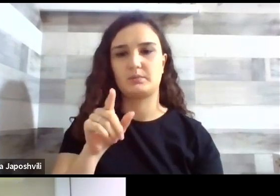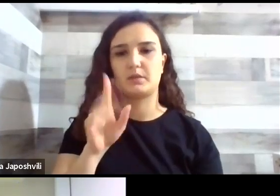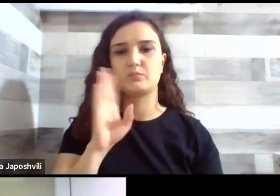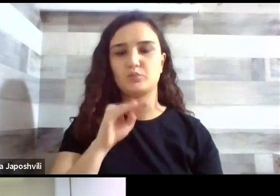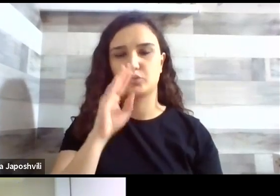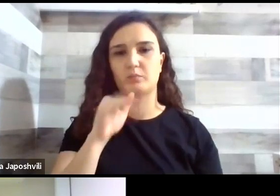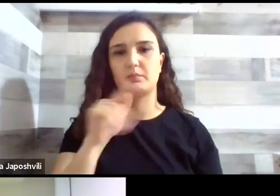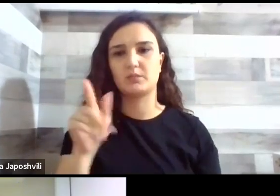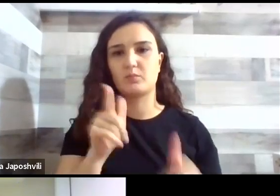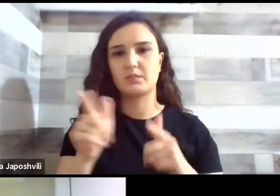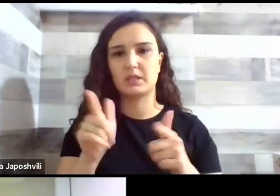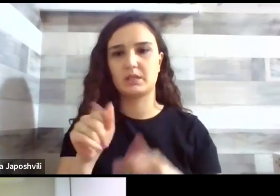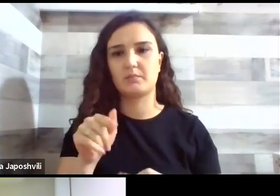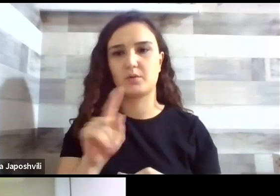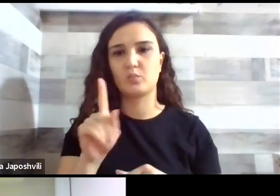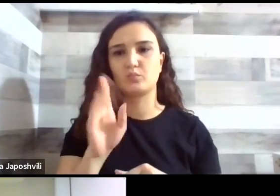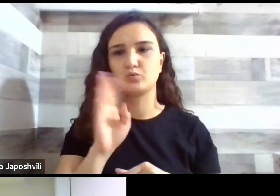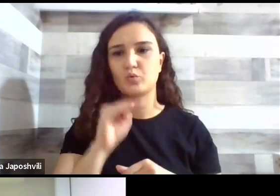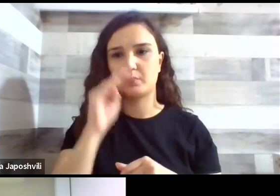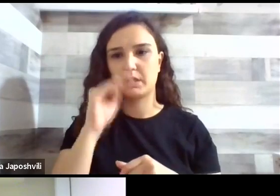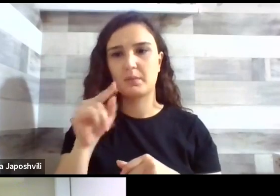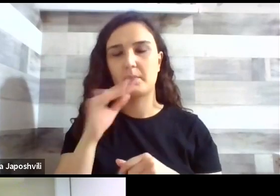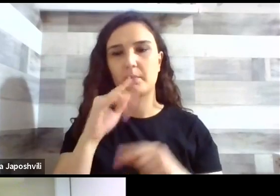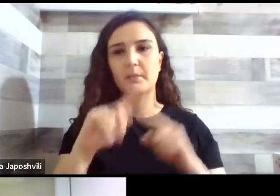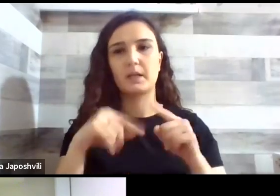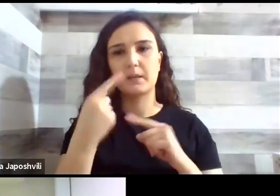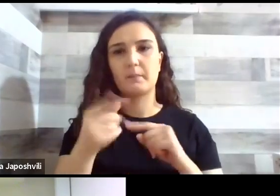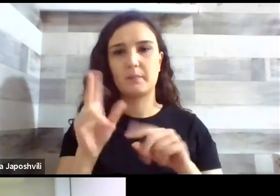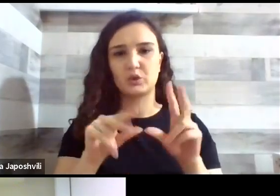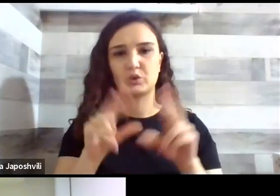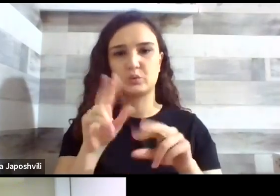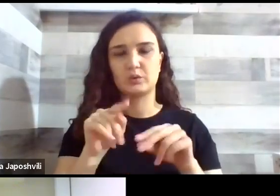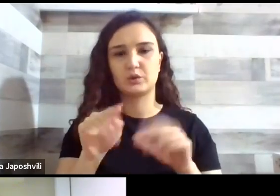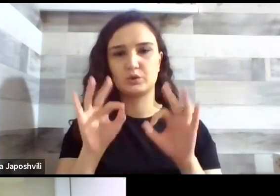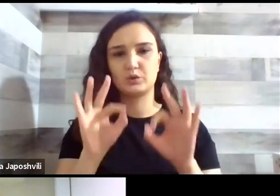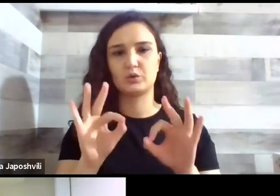მშობლის მომზადება, არა, რომ მშობელმა მერე ფაქტიურად